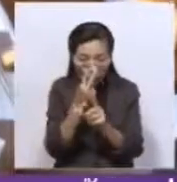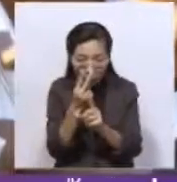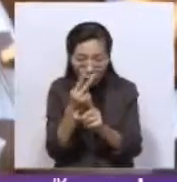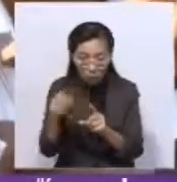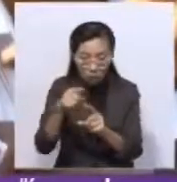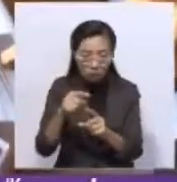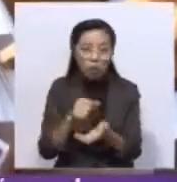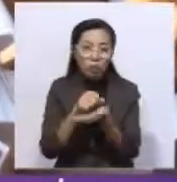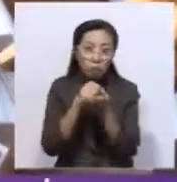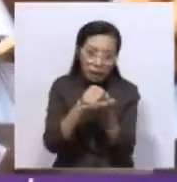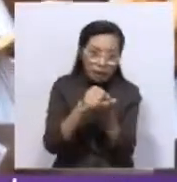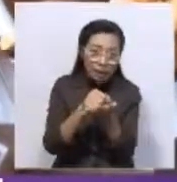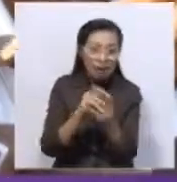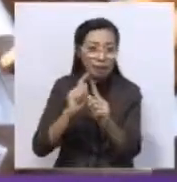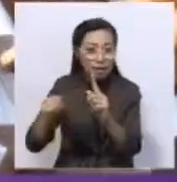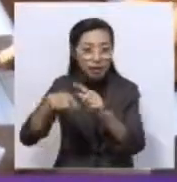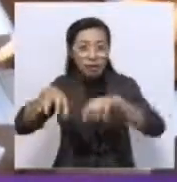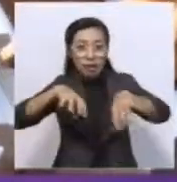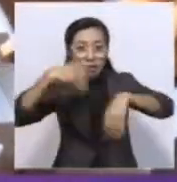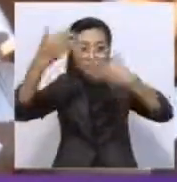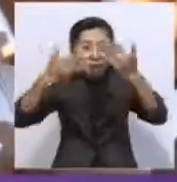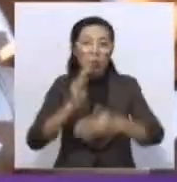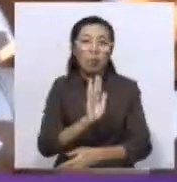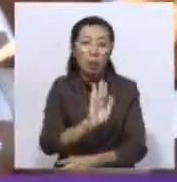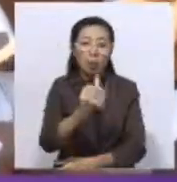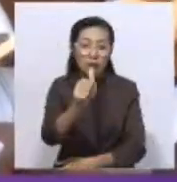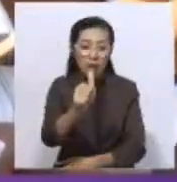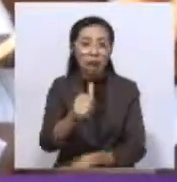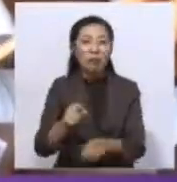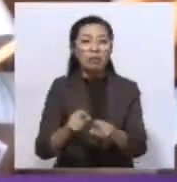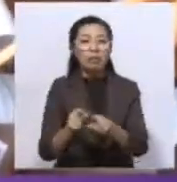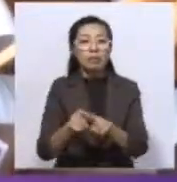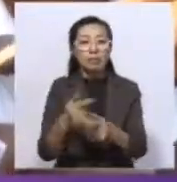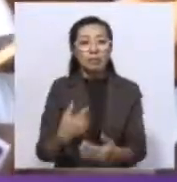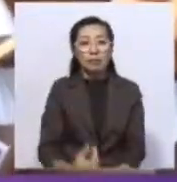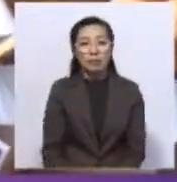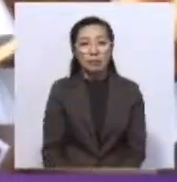ก็อำนวยความสะดวกในการจัดกิจกรรมให้เกิดความเหมาะสมที่สุด